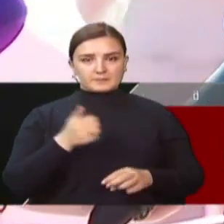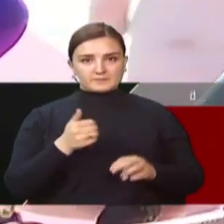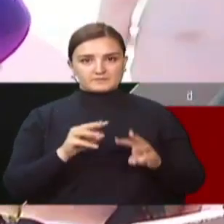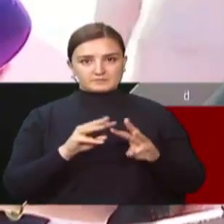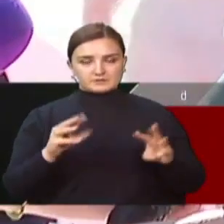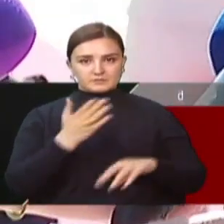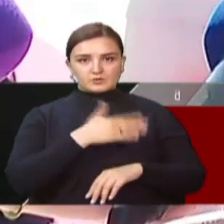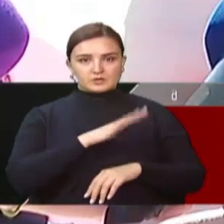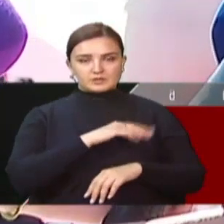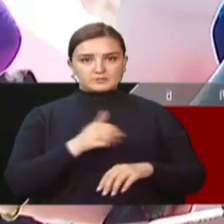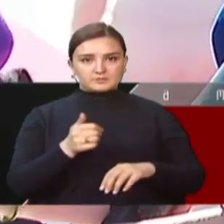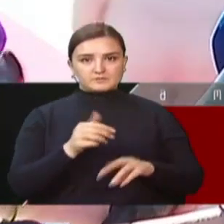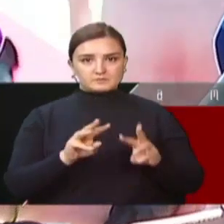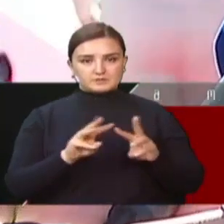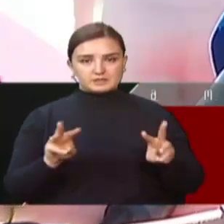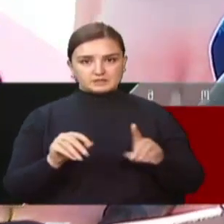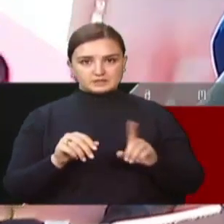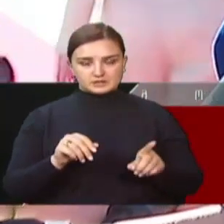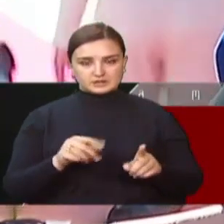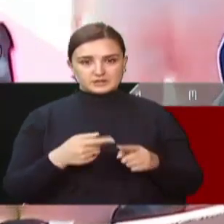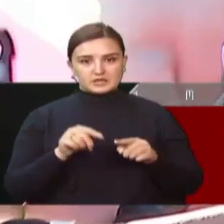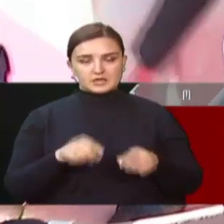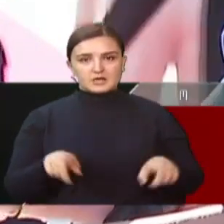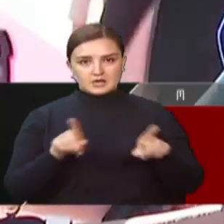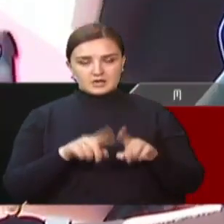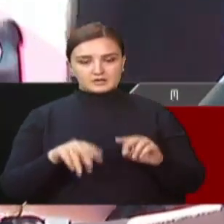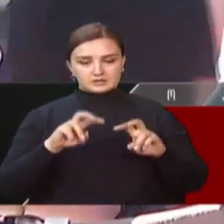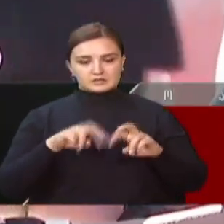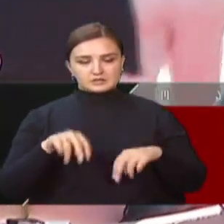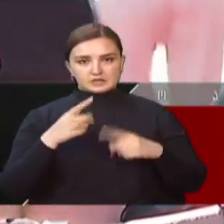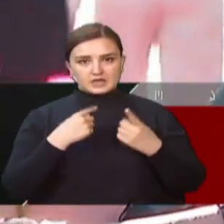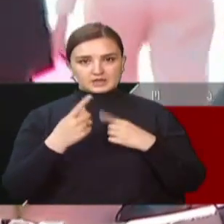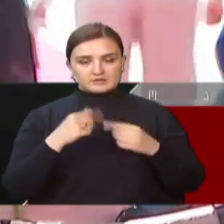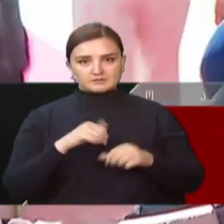პოლონეთის პრემიერ-მინისტრმა. Akat განხილვის თავარი თემა